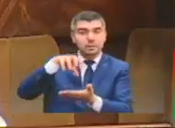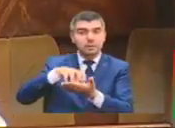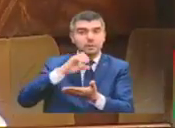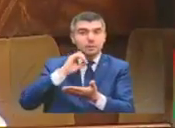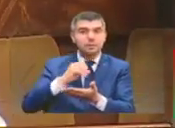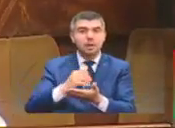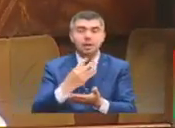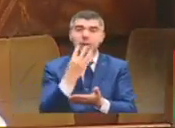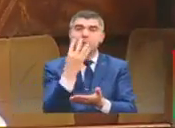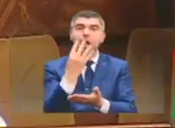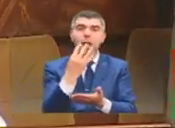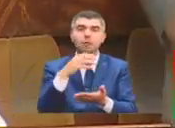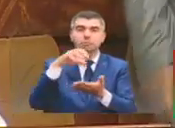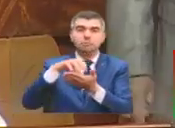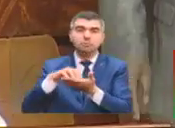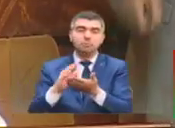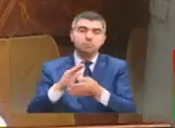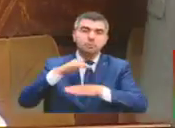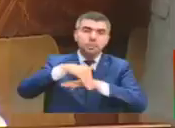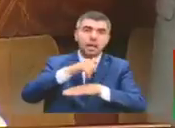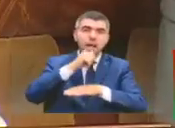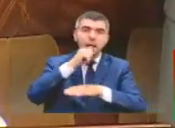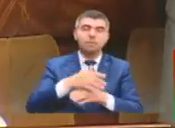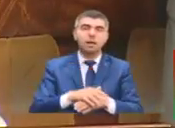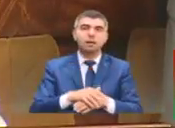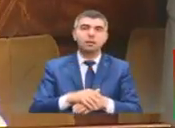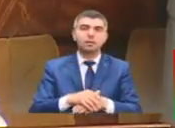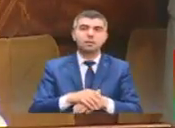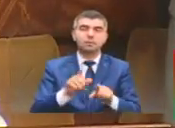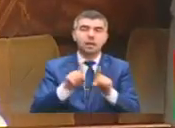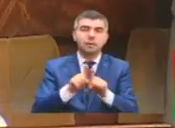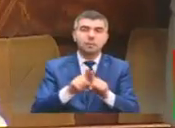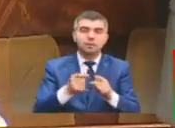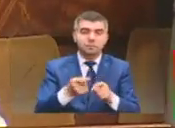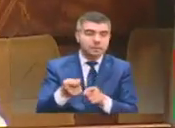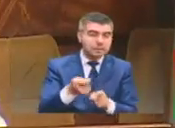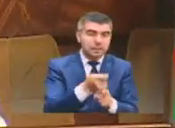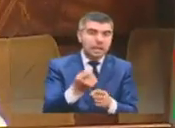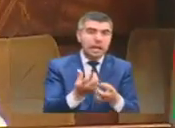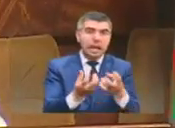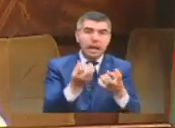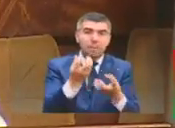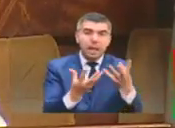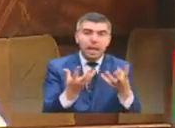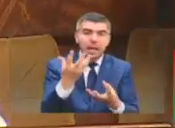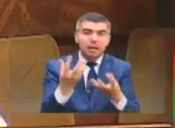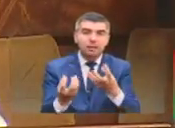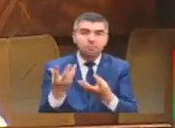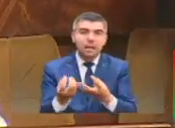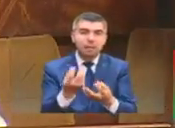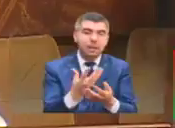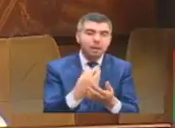الساكنة لا تستفيد من هذه الثروة الوطنية المائية، لا مناطق سقوية مهمة ولا فرص شغل، بل هناك